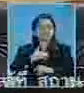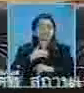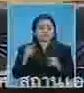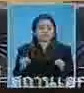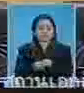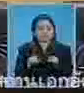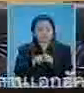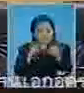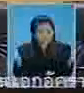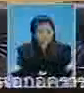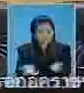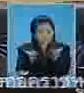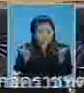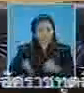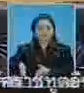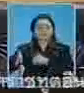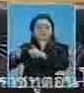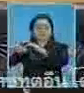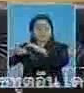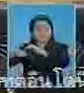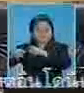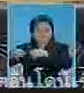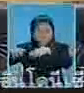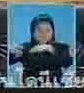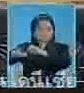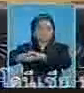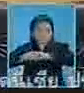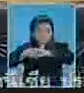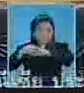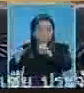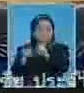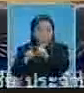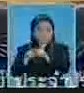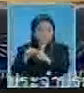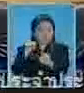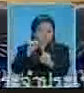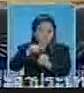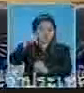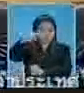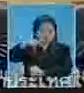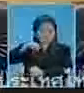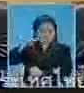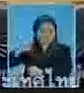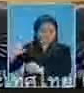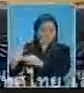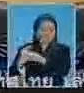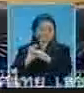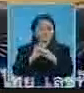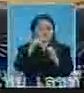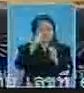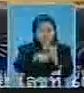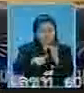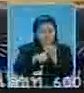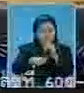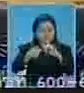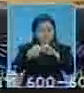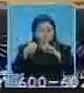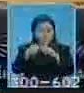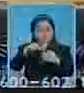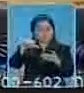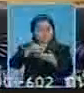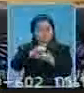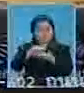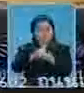สนับสนุนจากทางฝ่ายค้านต่อพระราชบัญญัติที่มีความสำคัญในการแก้ไขปัญหาความเหลื่อมล้